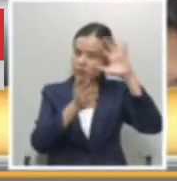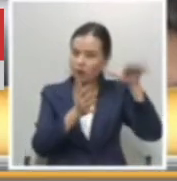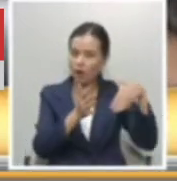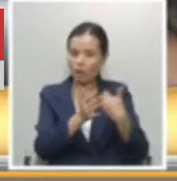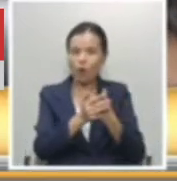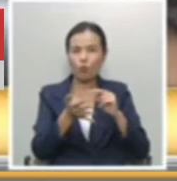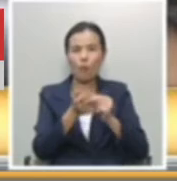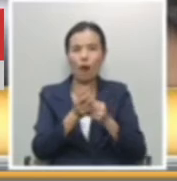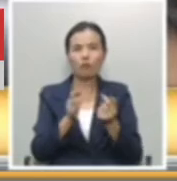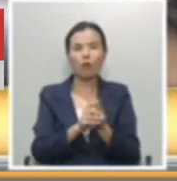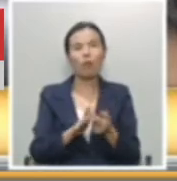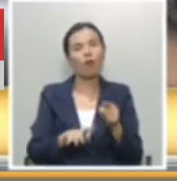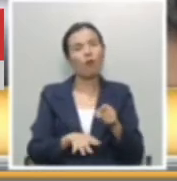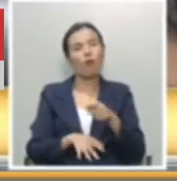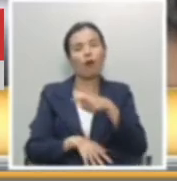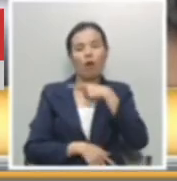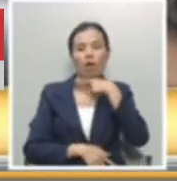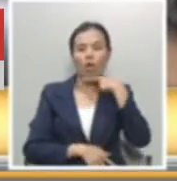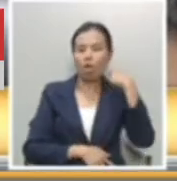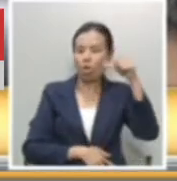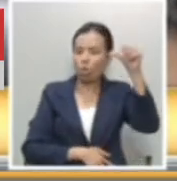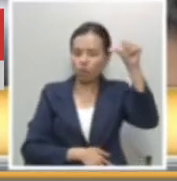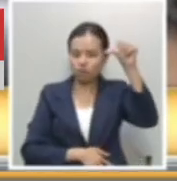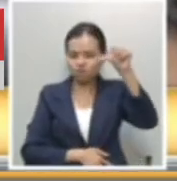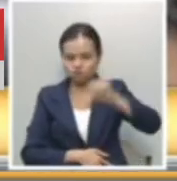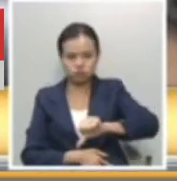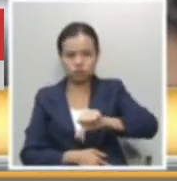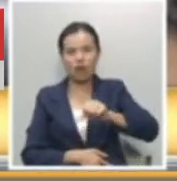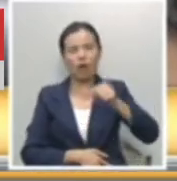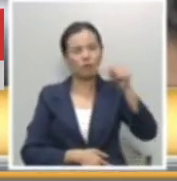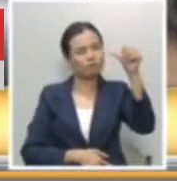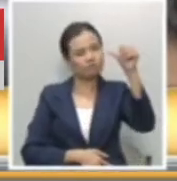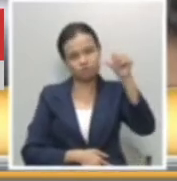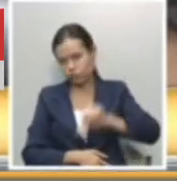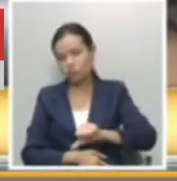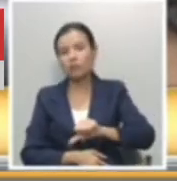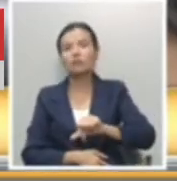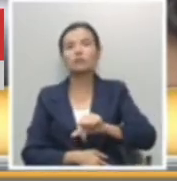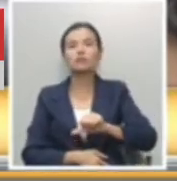ความหายนะและเป็นความหายนะอย่างสมบูรณ์แบบด้วย